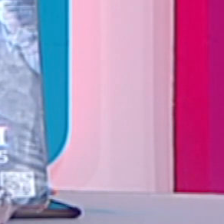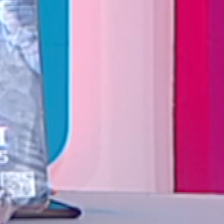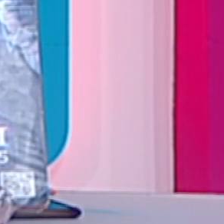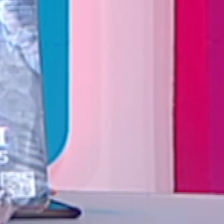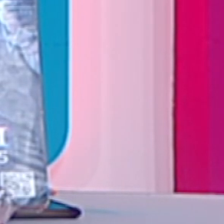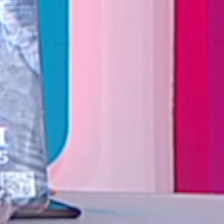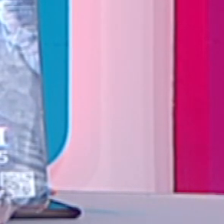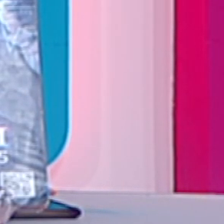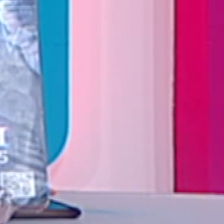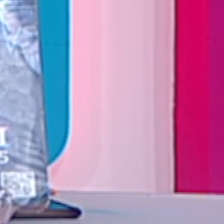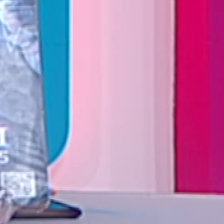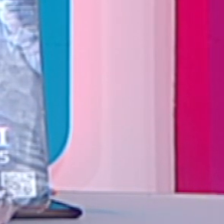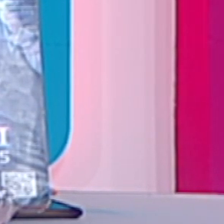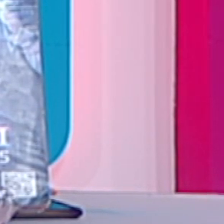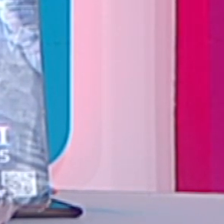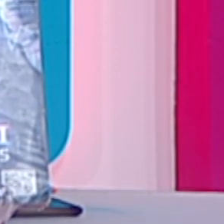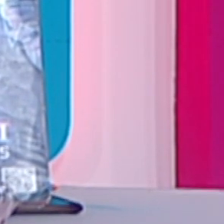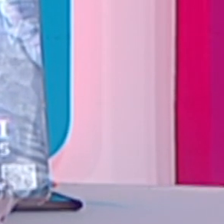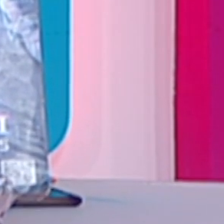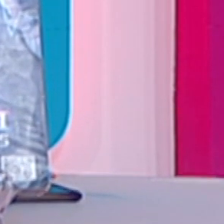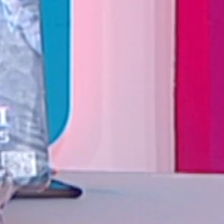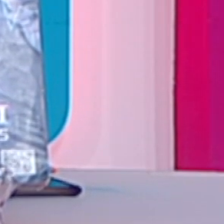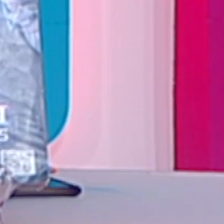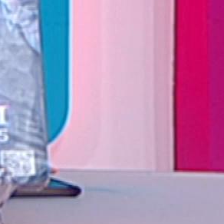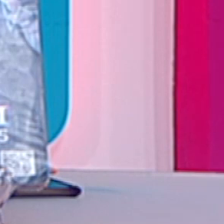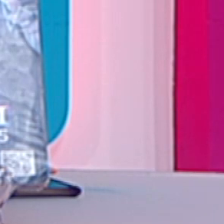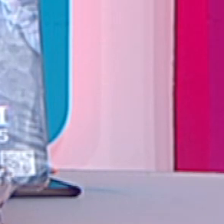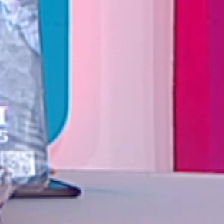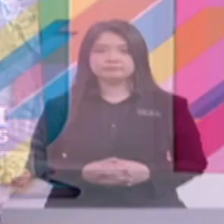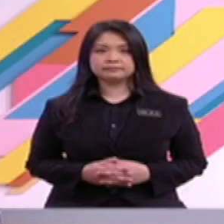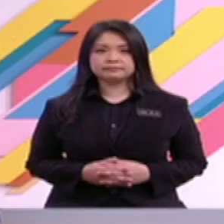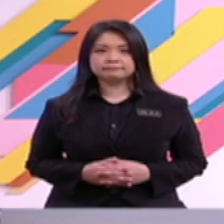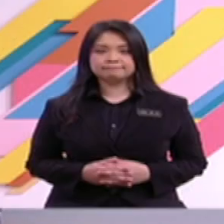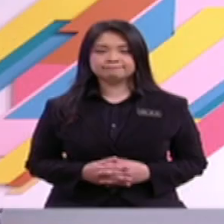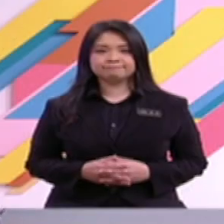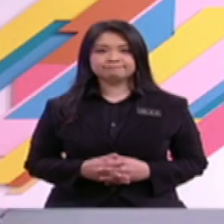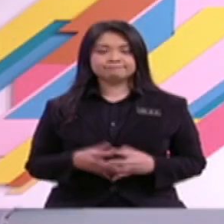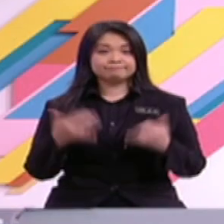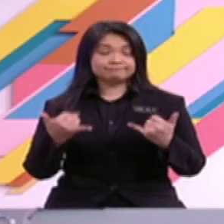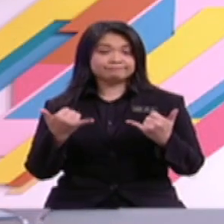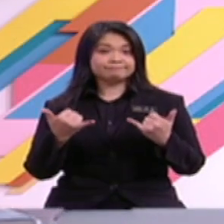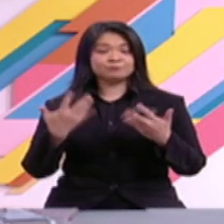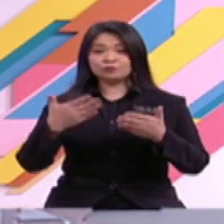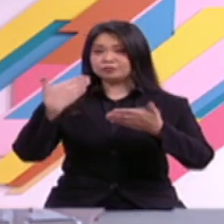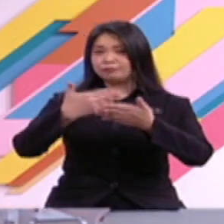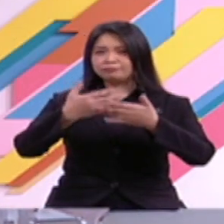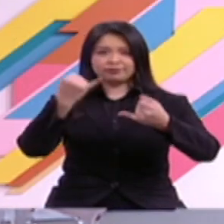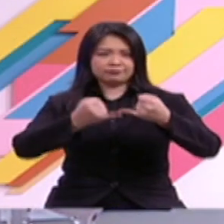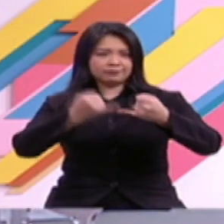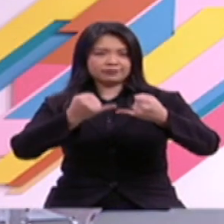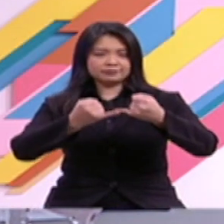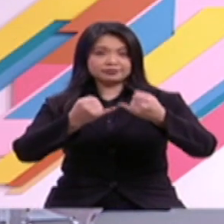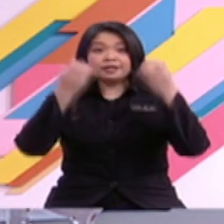kasih adik-adik kembali lagi kita berujung bersama di dalam Mahir edit pilih IP anda di penghujung segmen ini